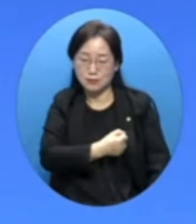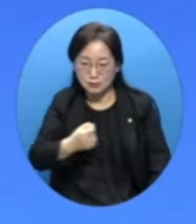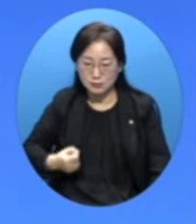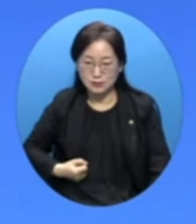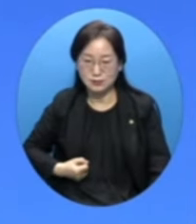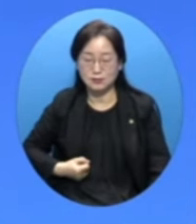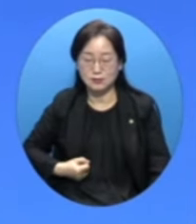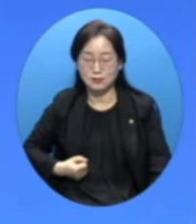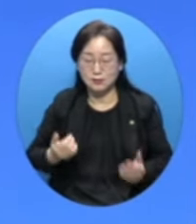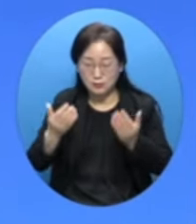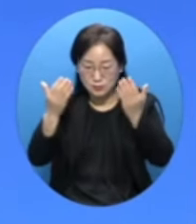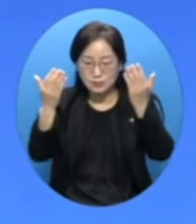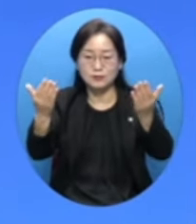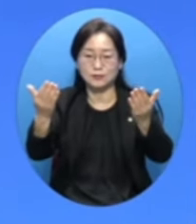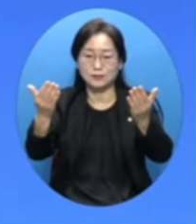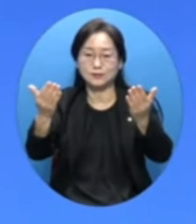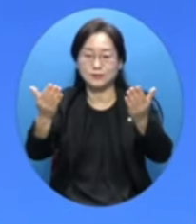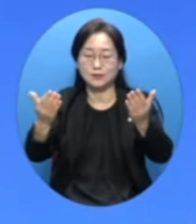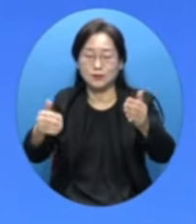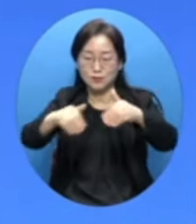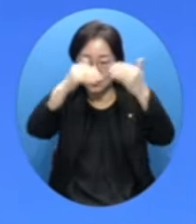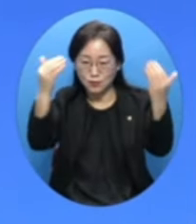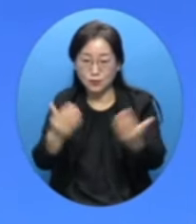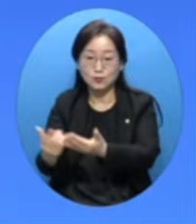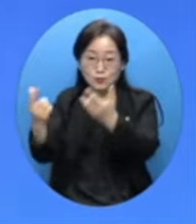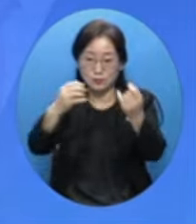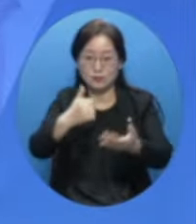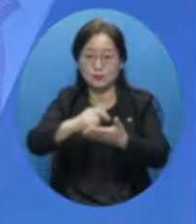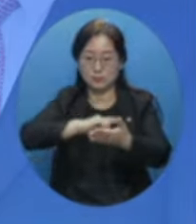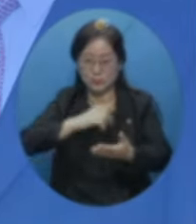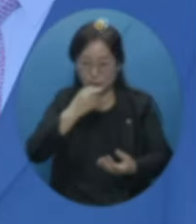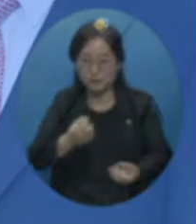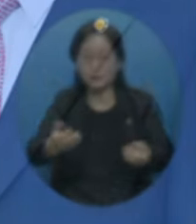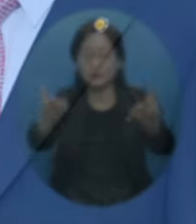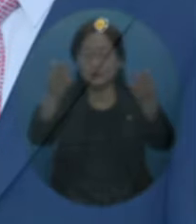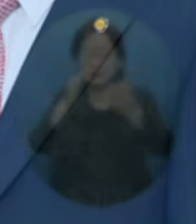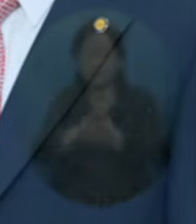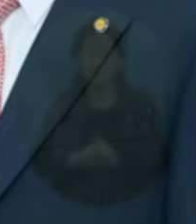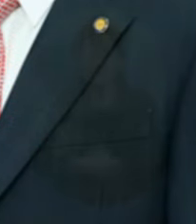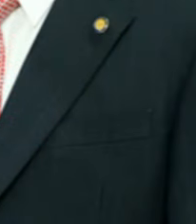앞에 드려지는 여러분 모다 되기를 주님의 이름으로 축원합니다